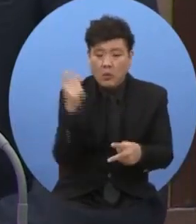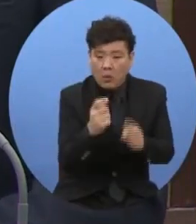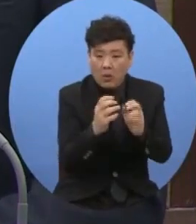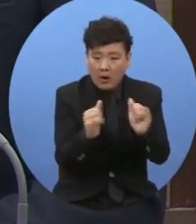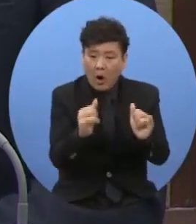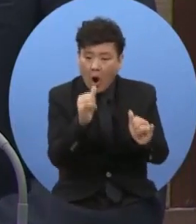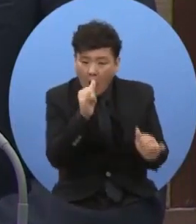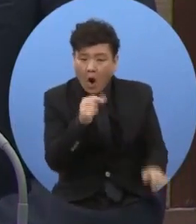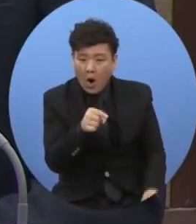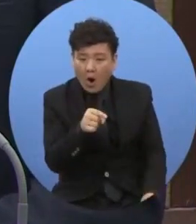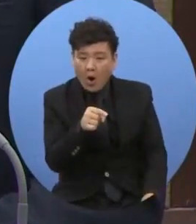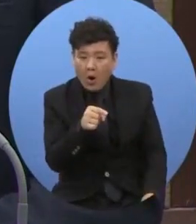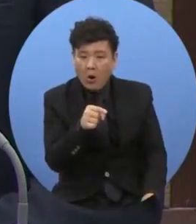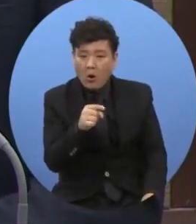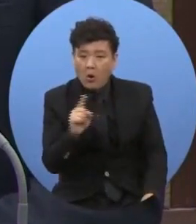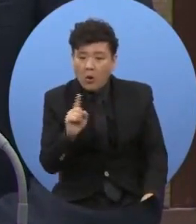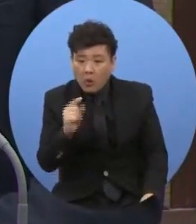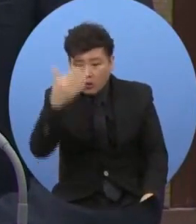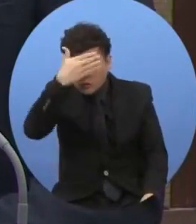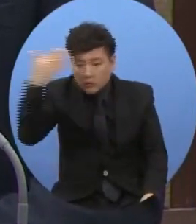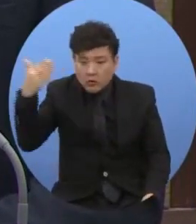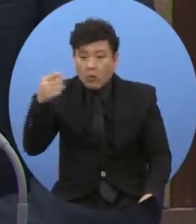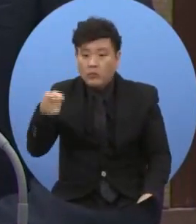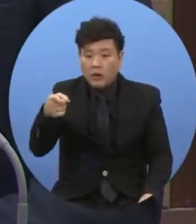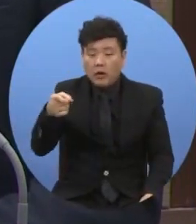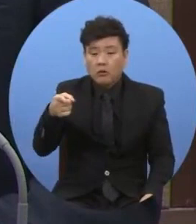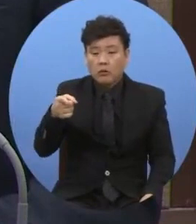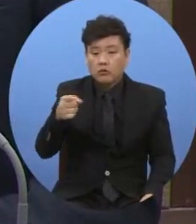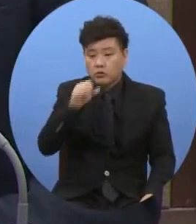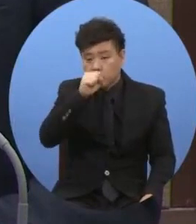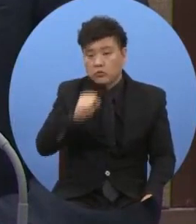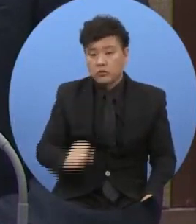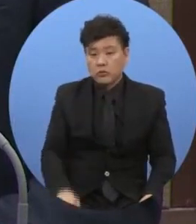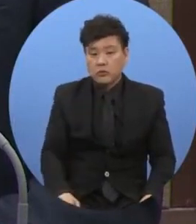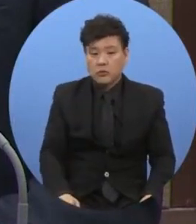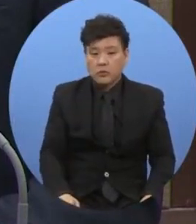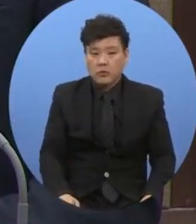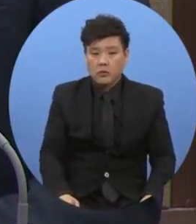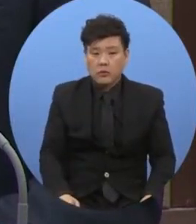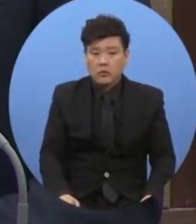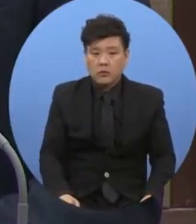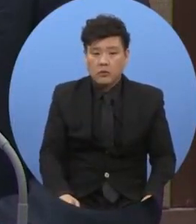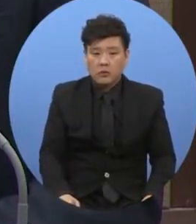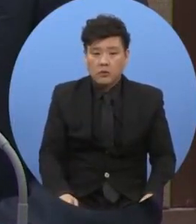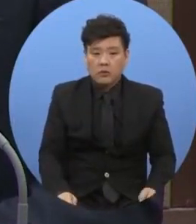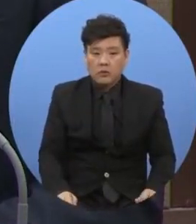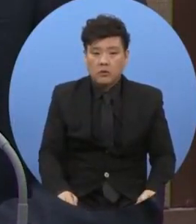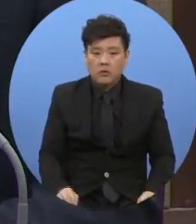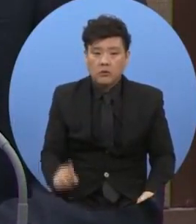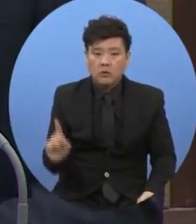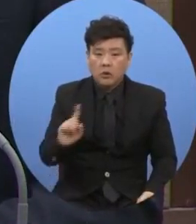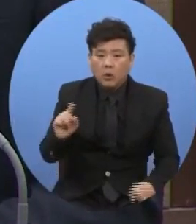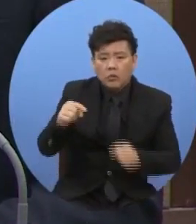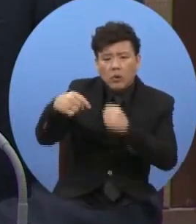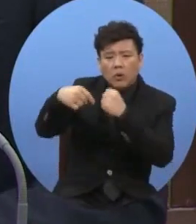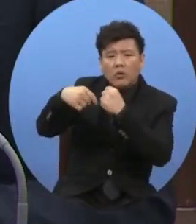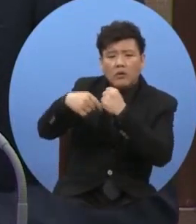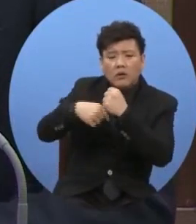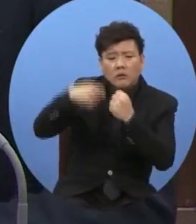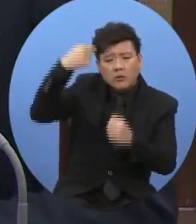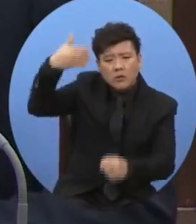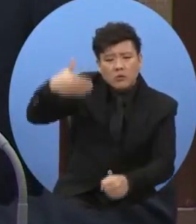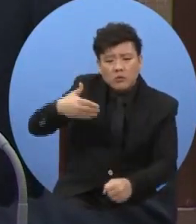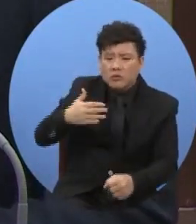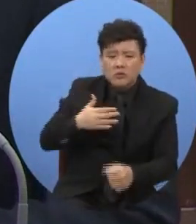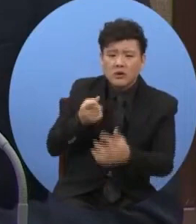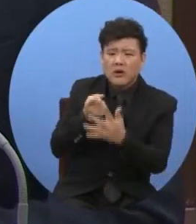있고, 젊다는 건 굉장한 미천이니까요. 어떤 관점에서 질문하시는지 제가 잘 짐작이 가질